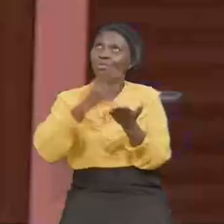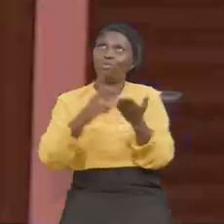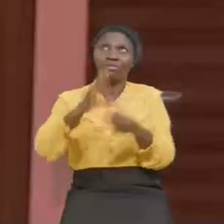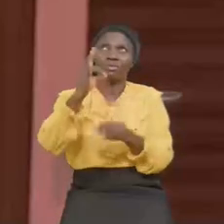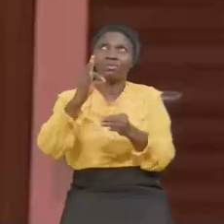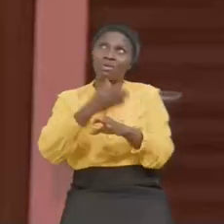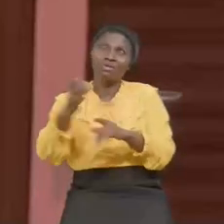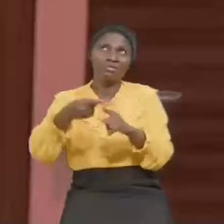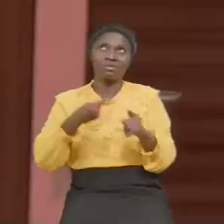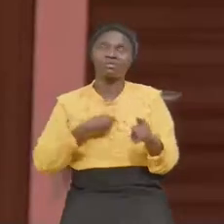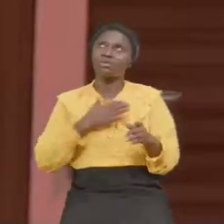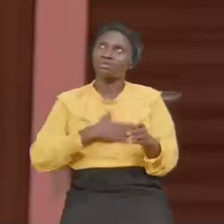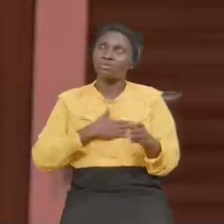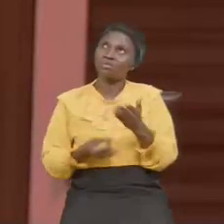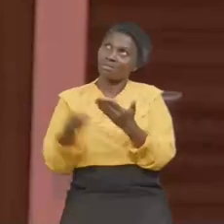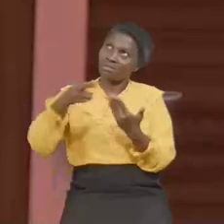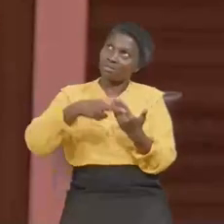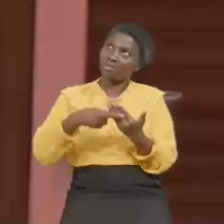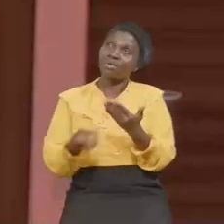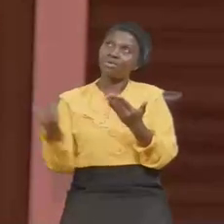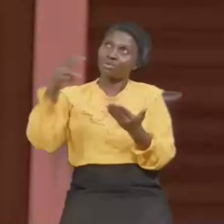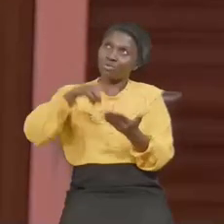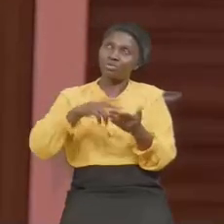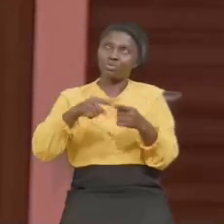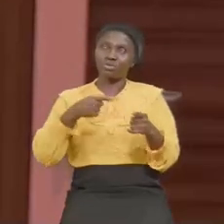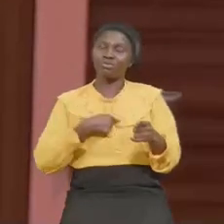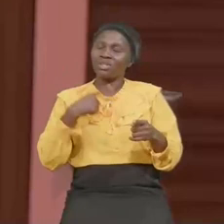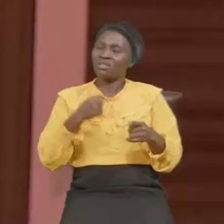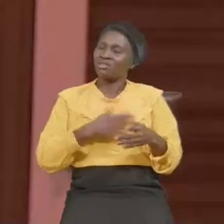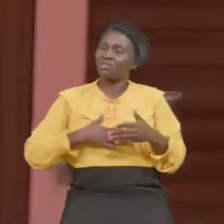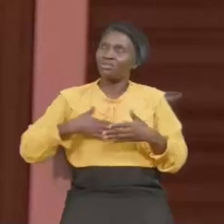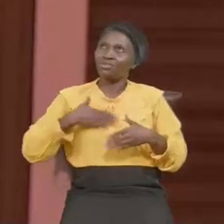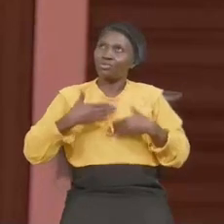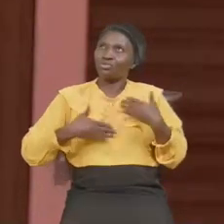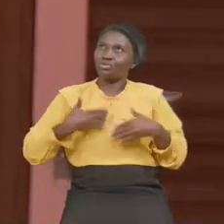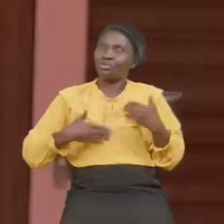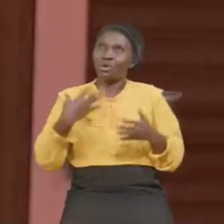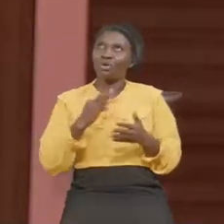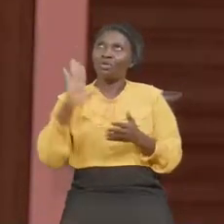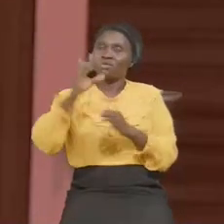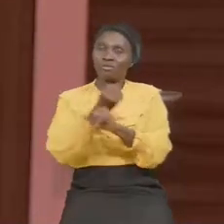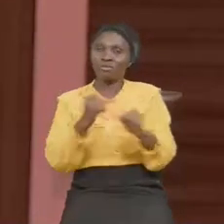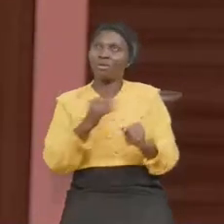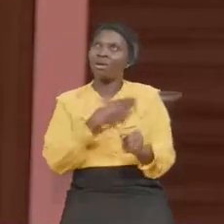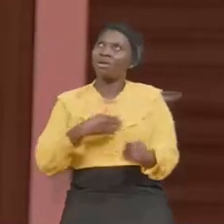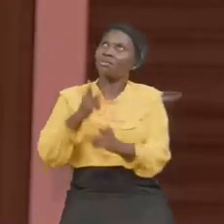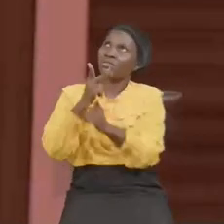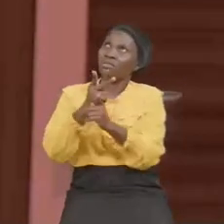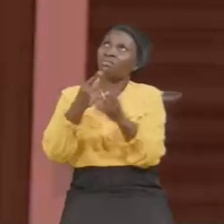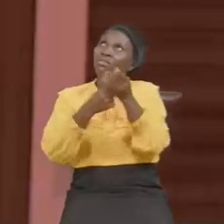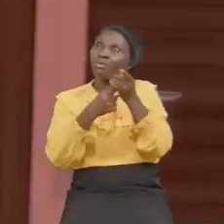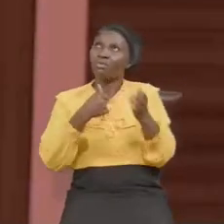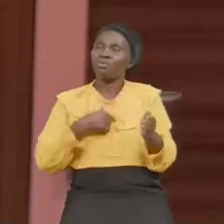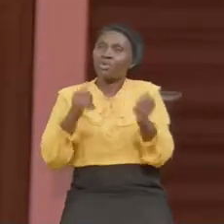Rends-moi la joie de ton salut. Et qu'un esprit de bonne volonté me